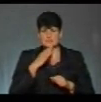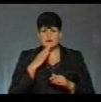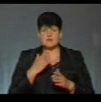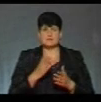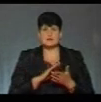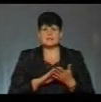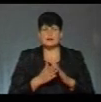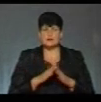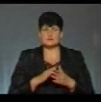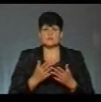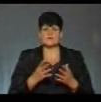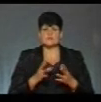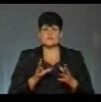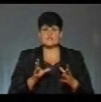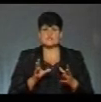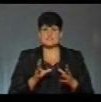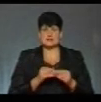налагодження взаємостосунків між